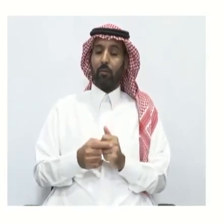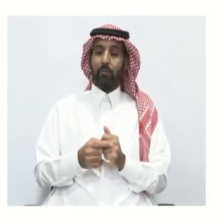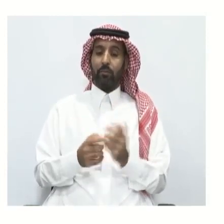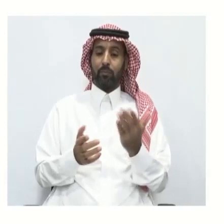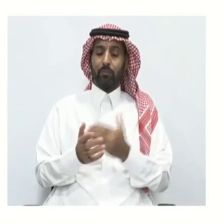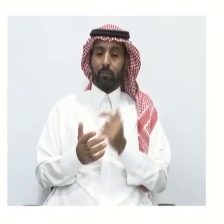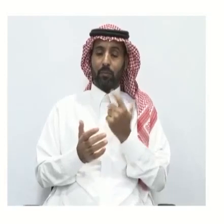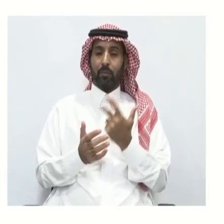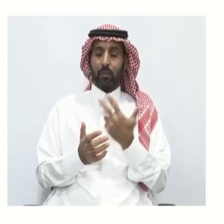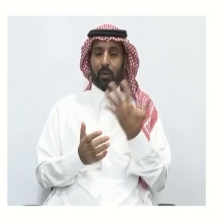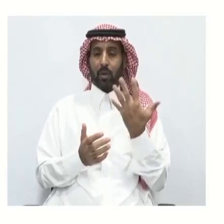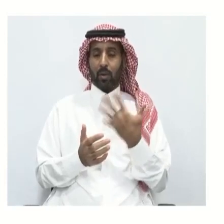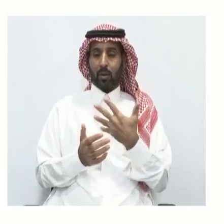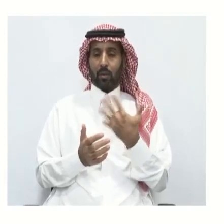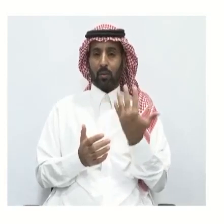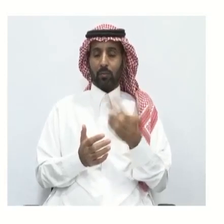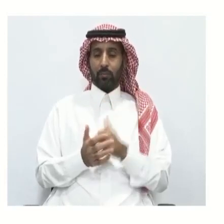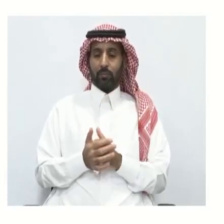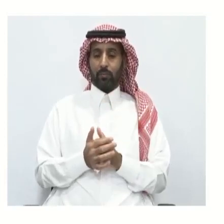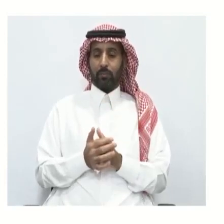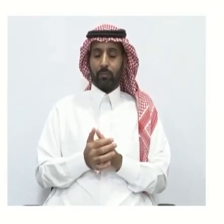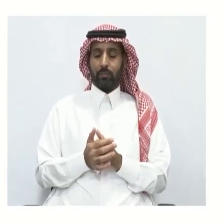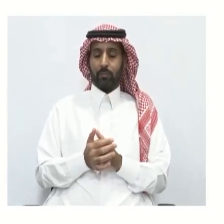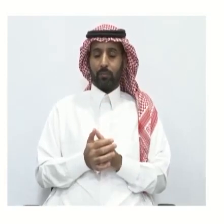84.48 نسبه مئويه